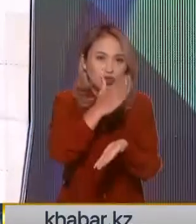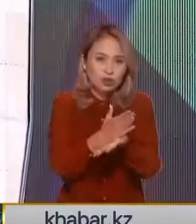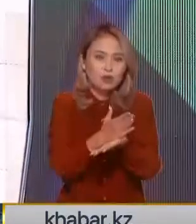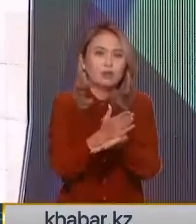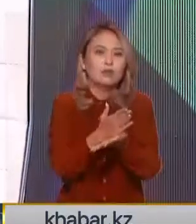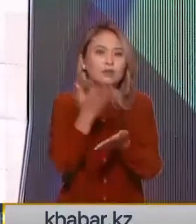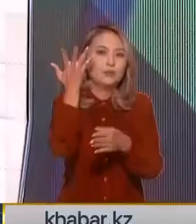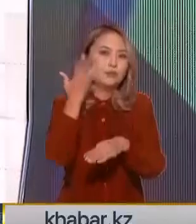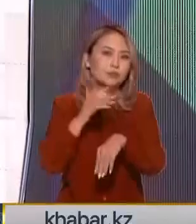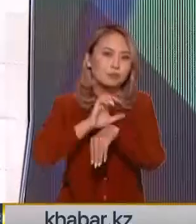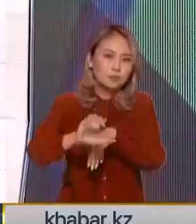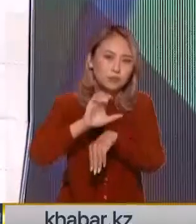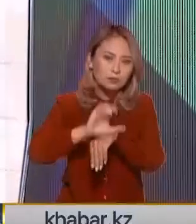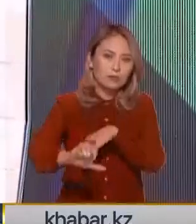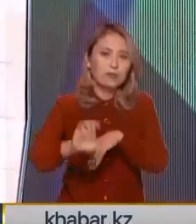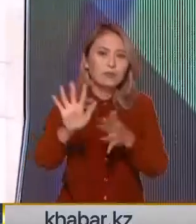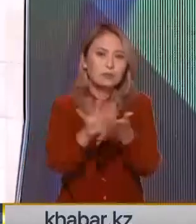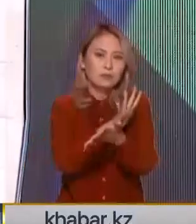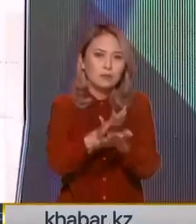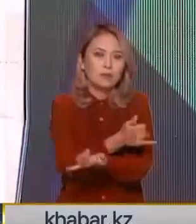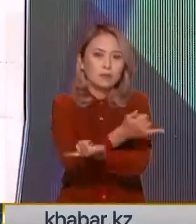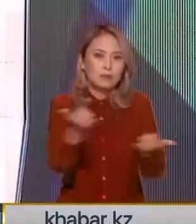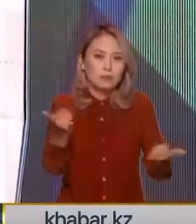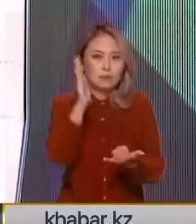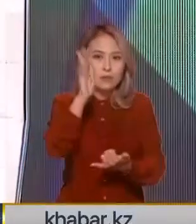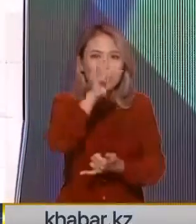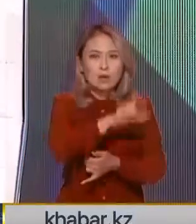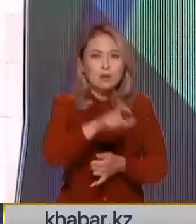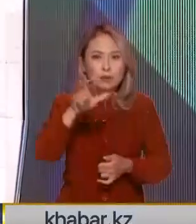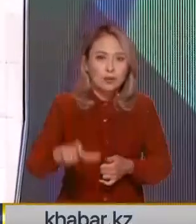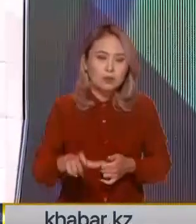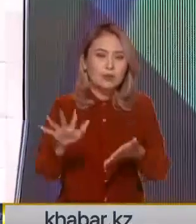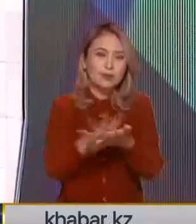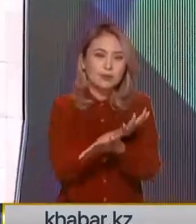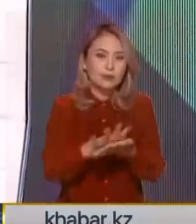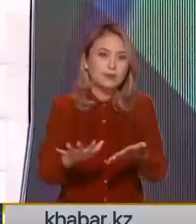шығарылып атқаннан кейін оны тегін береді адамдарға, тегін береді.